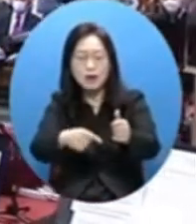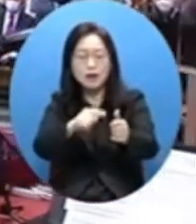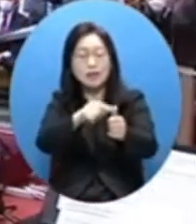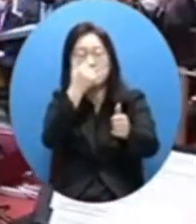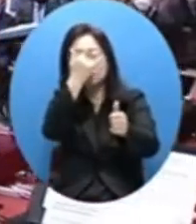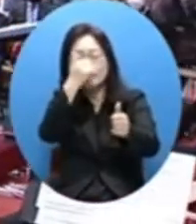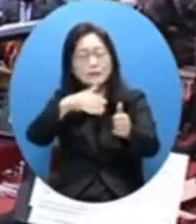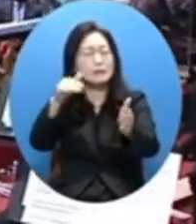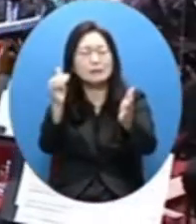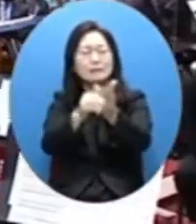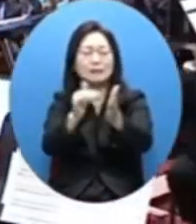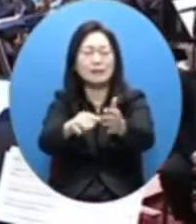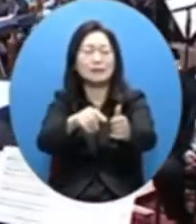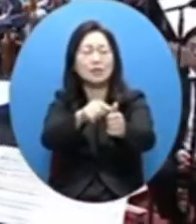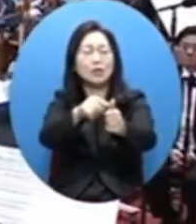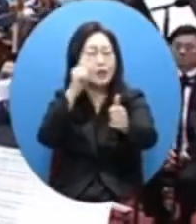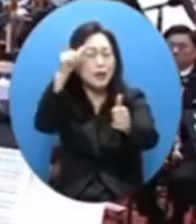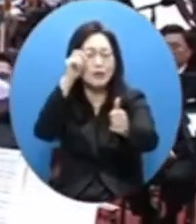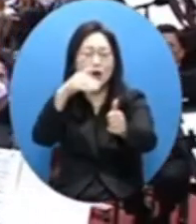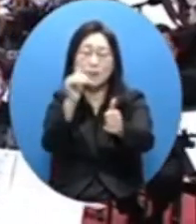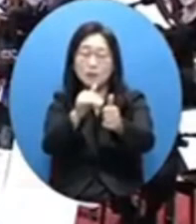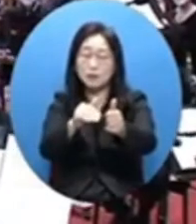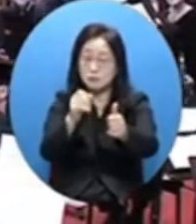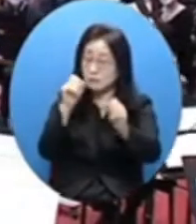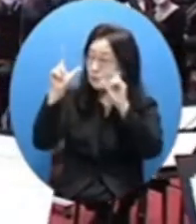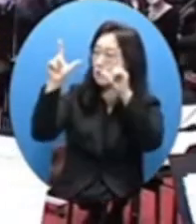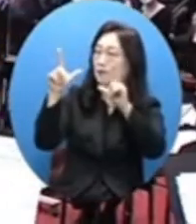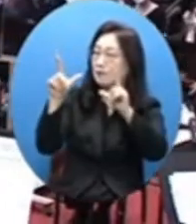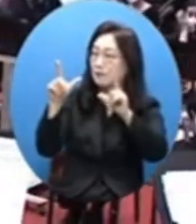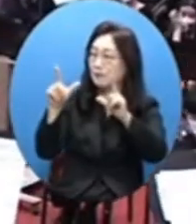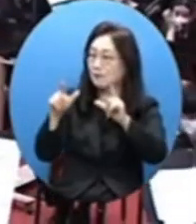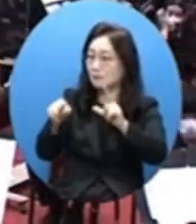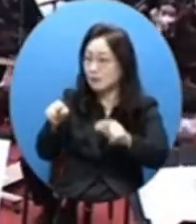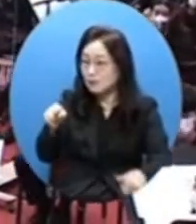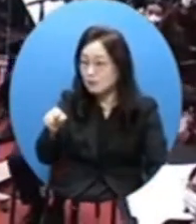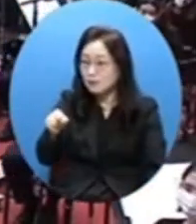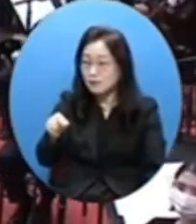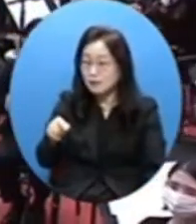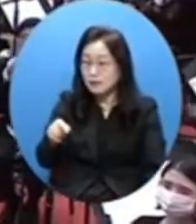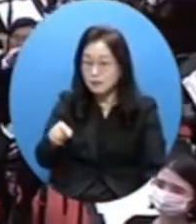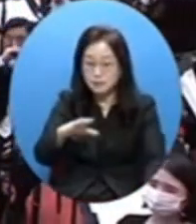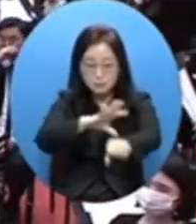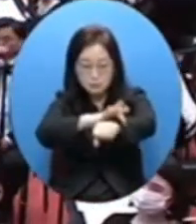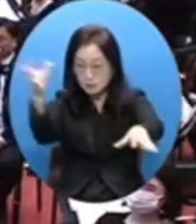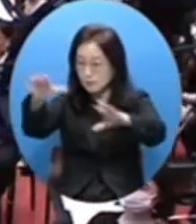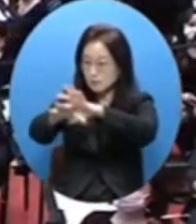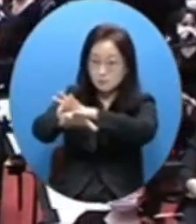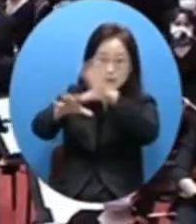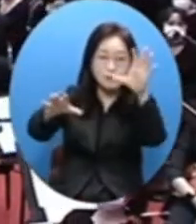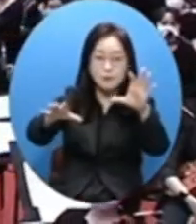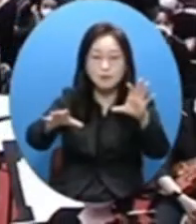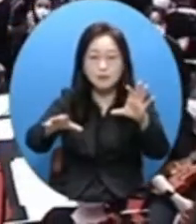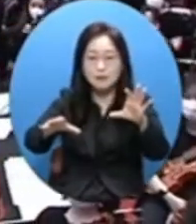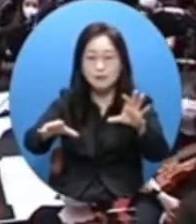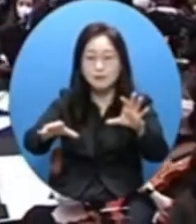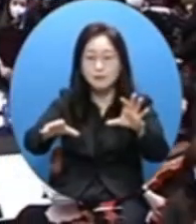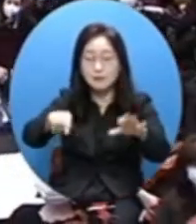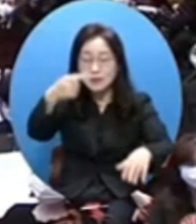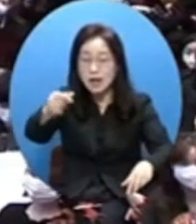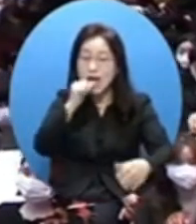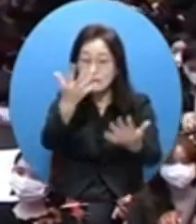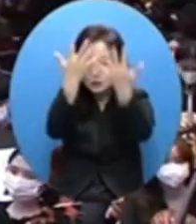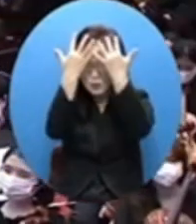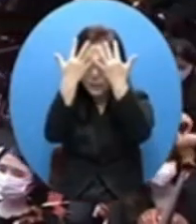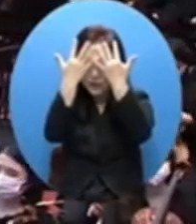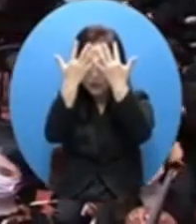자고 깨라고. 그래서 눈을 떠보니까 눈을 뜨는 순간 손가발에 맸던 것이 착 풀어지고 그 다음 철문이 앞에 있는